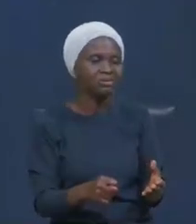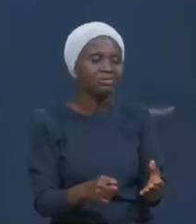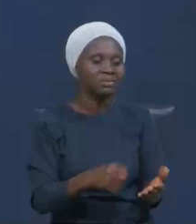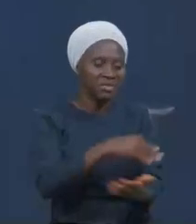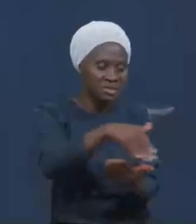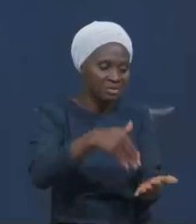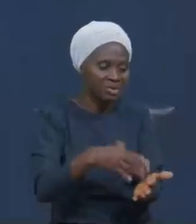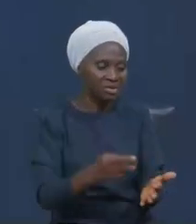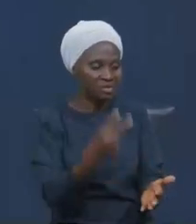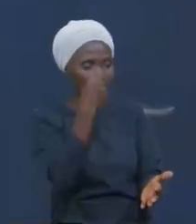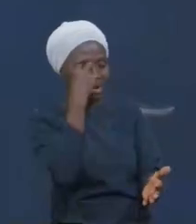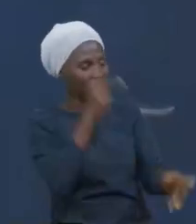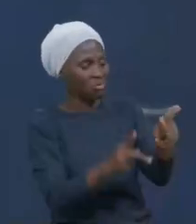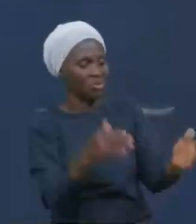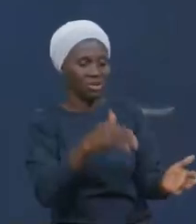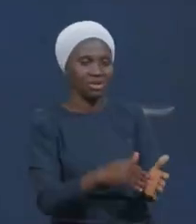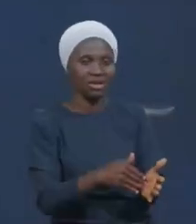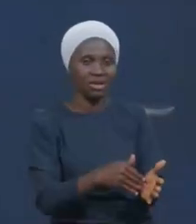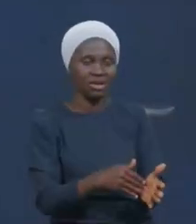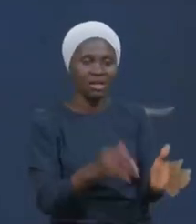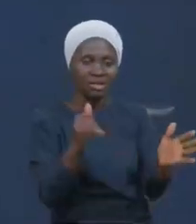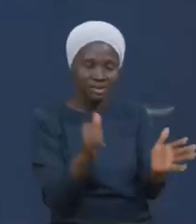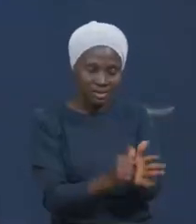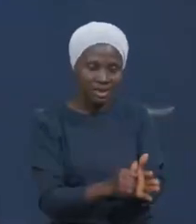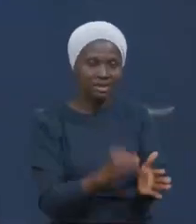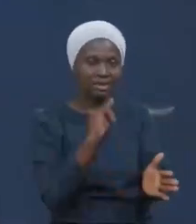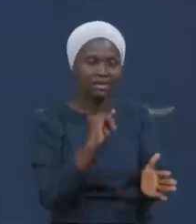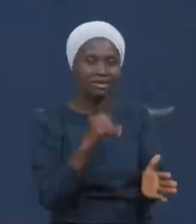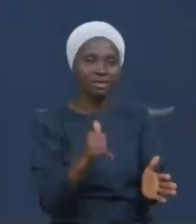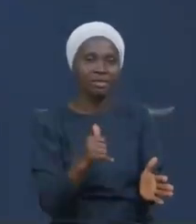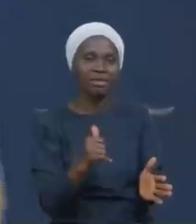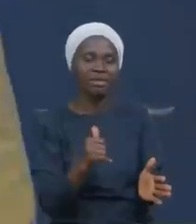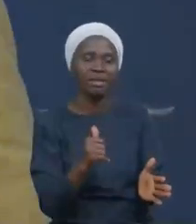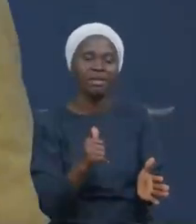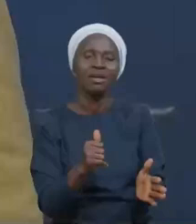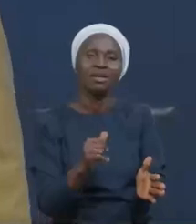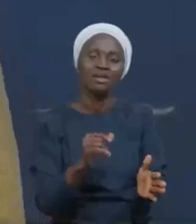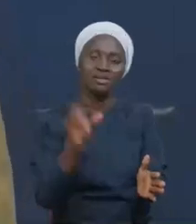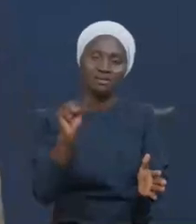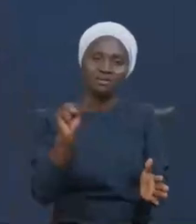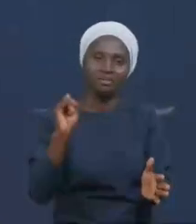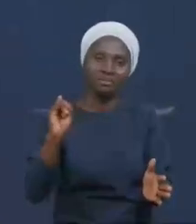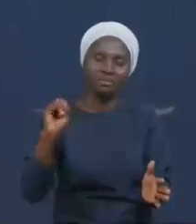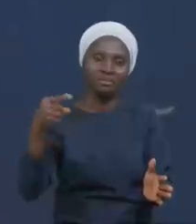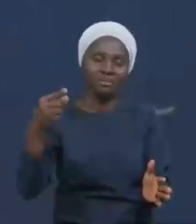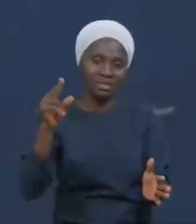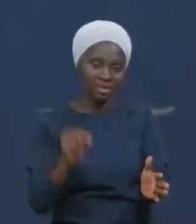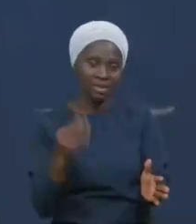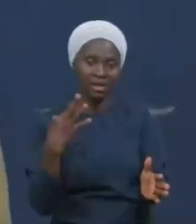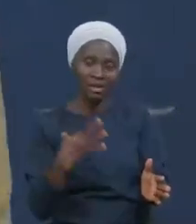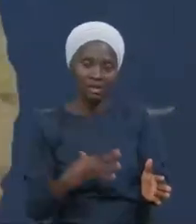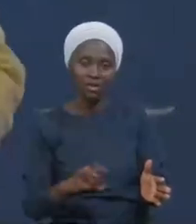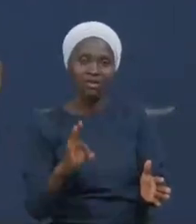d'identification qui l'identifiait aux aveugles, il a enlevé ce manteau, le